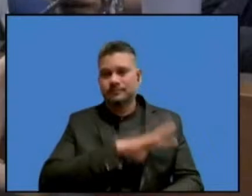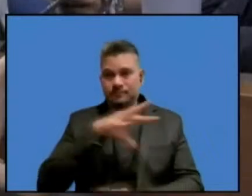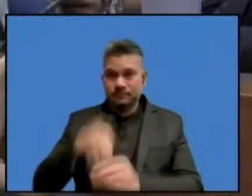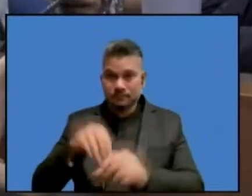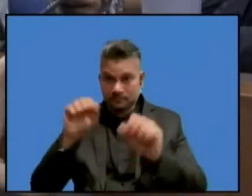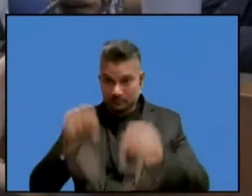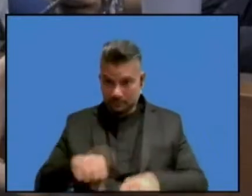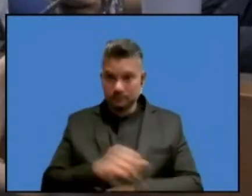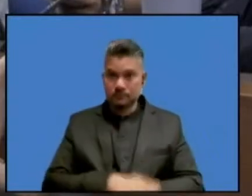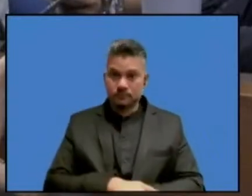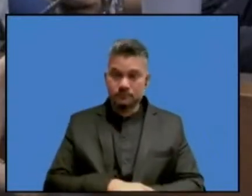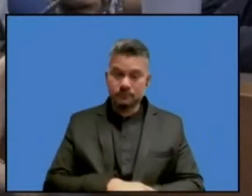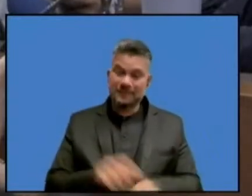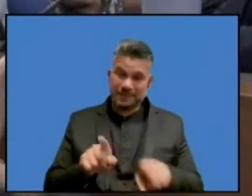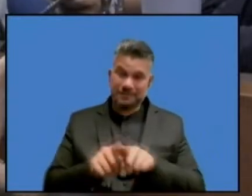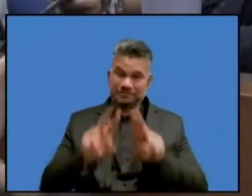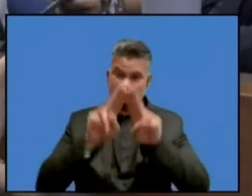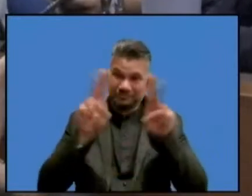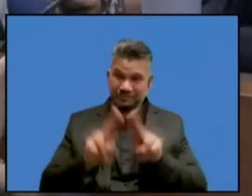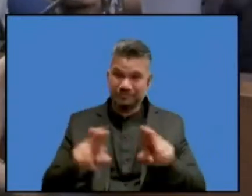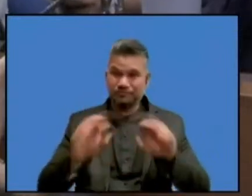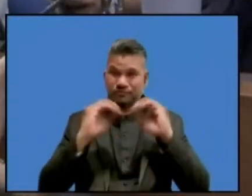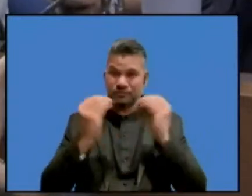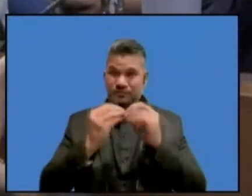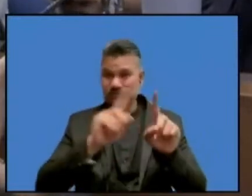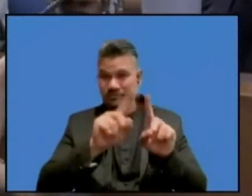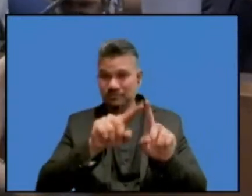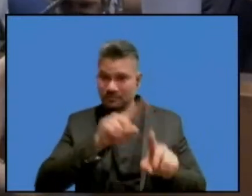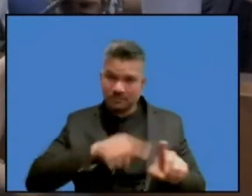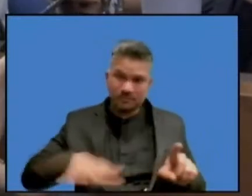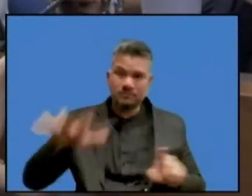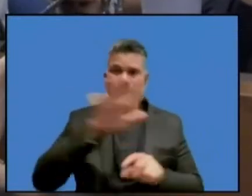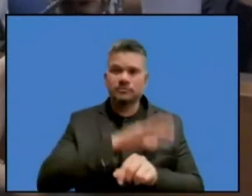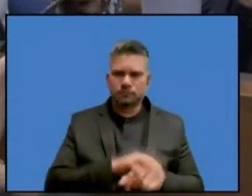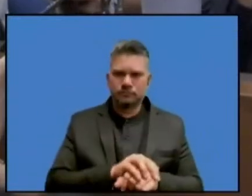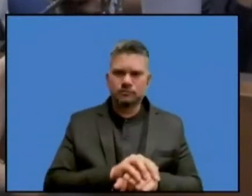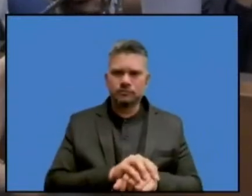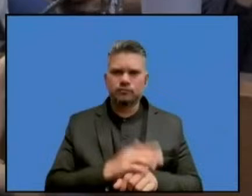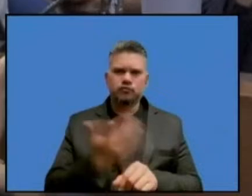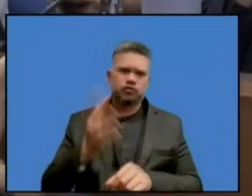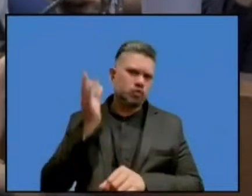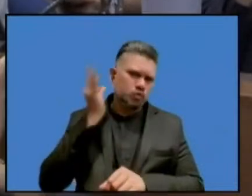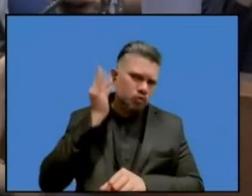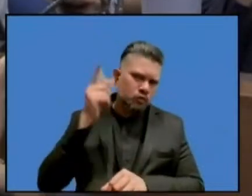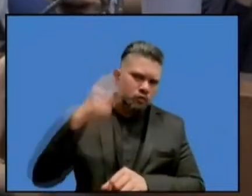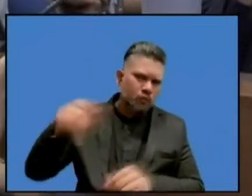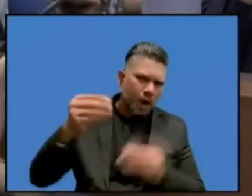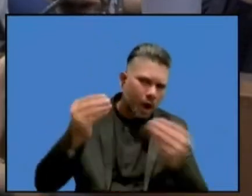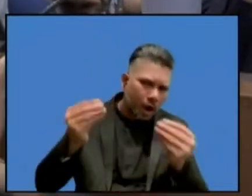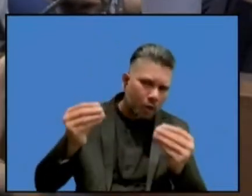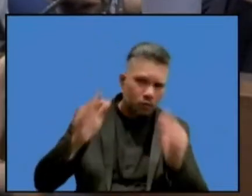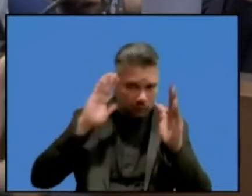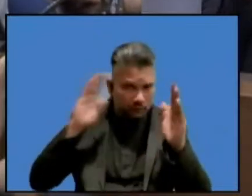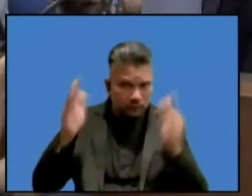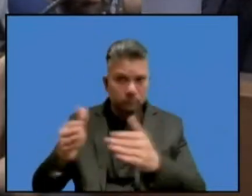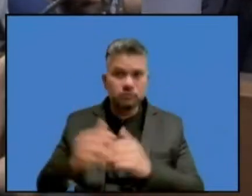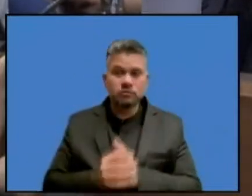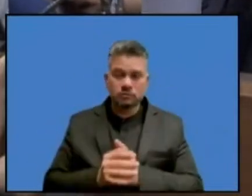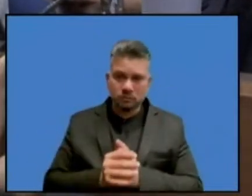и социальной защиты, признавая их вклад и устраняя их уязвимость. Спасибо.